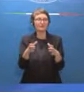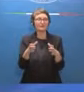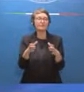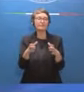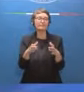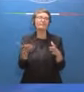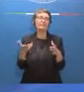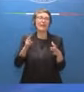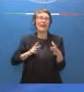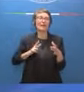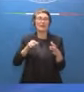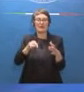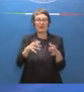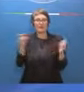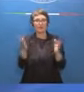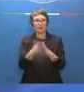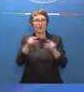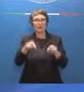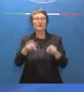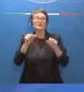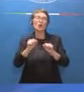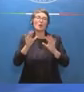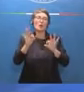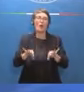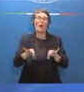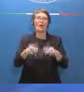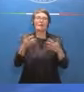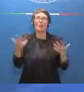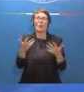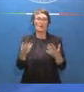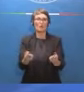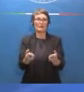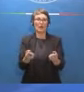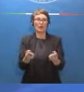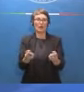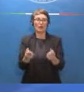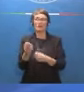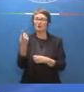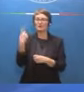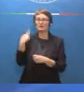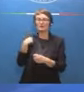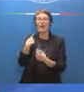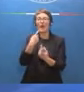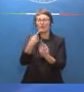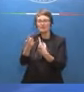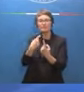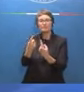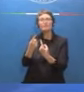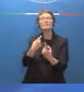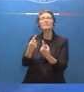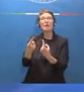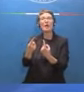si possa arrivare a determinazioni più concrete e insomma ieri nella nostra interlocuzione chiaramente abbiamo molto